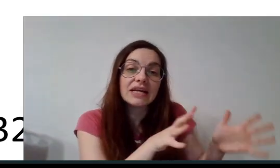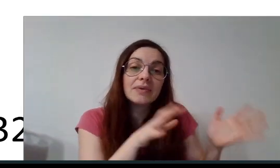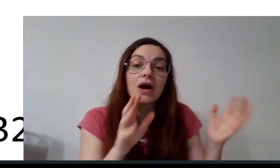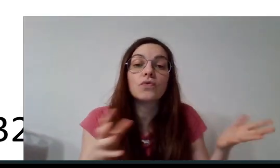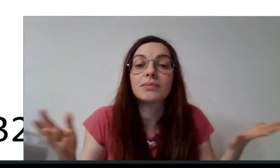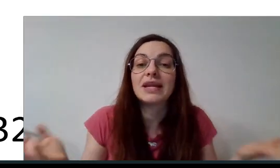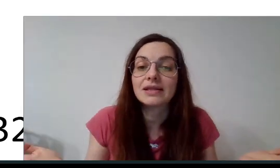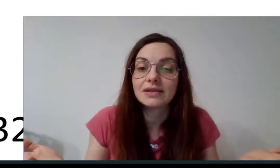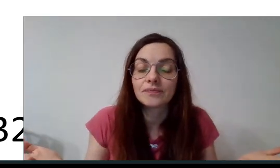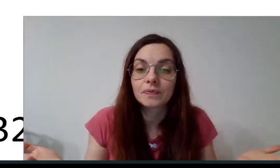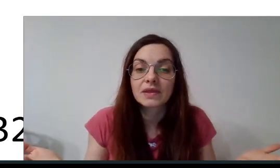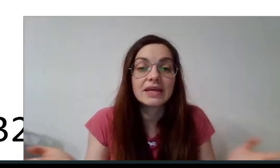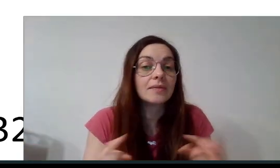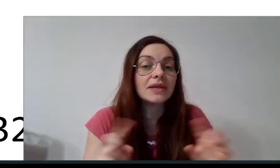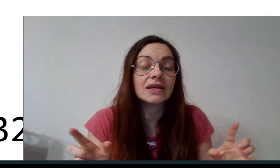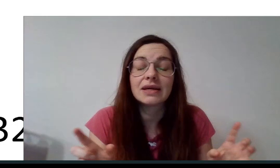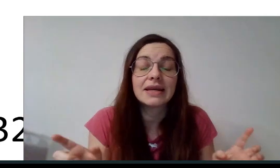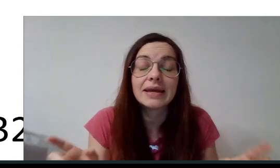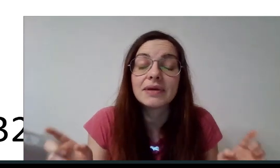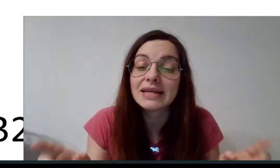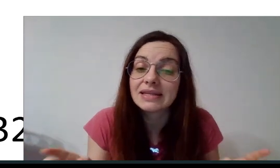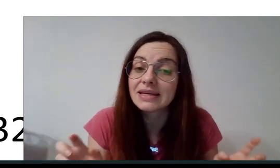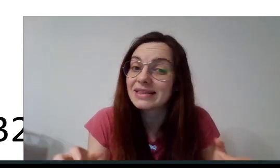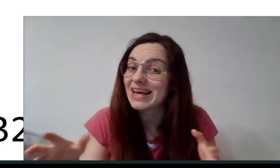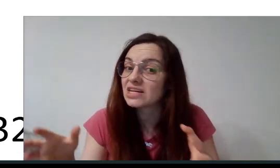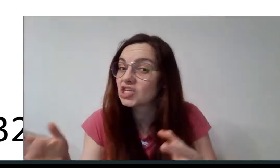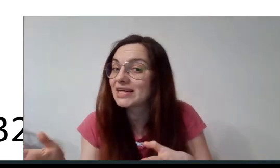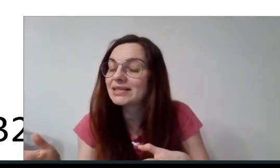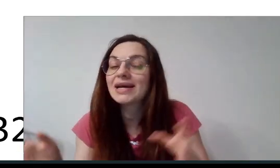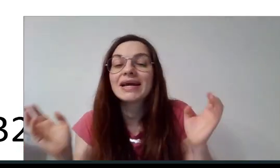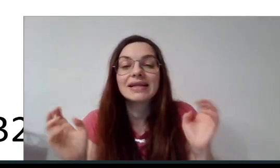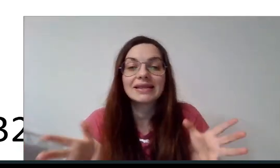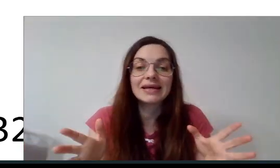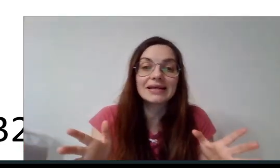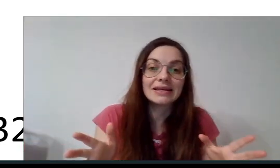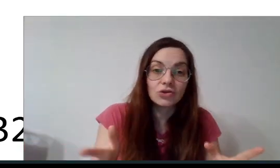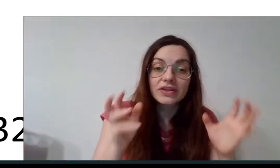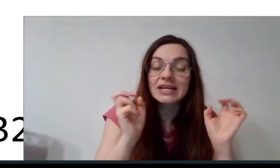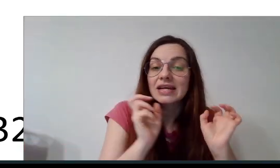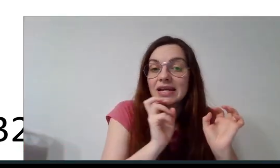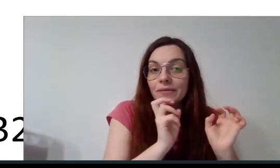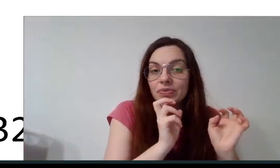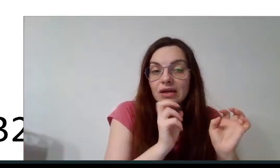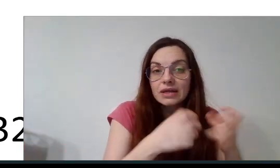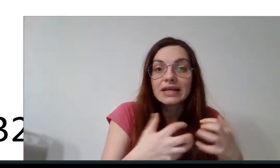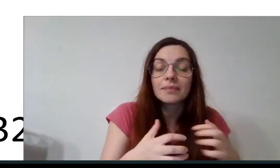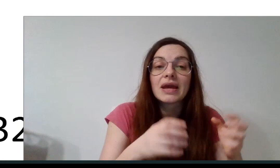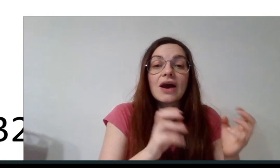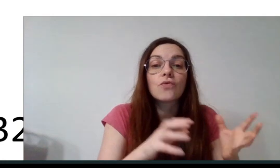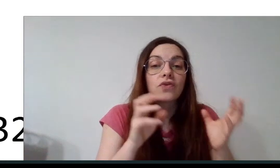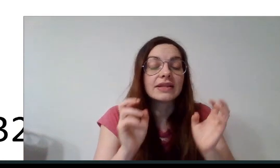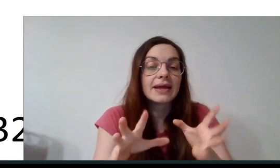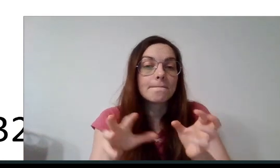lebe auf dem Land. Ich lebe nicht in der Stadt, sondern ich lebe